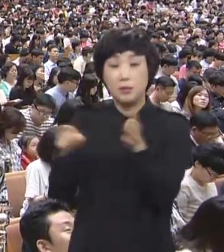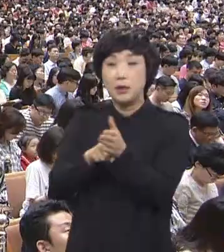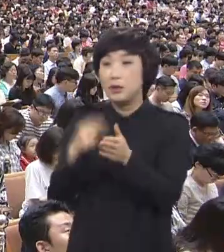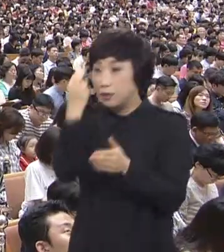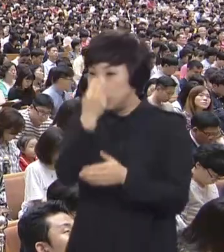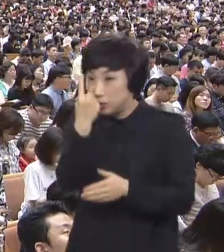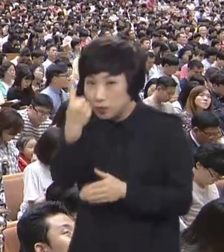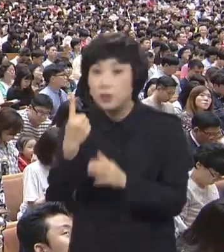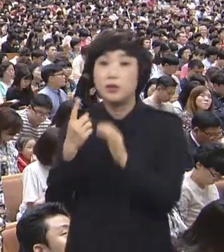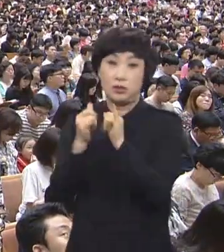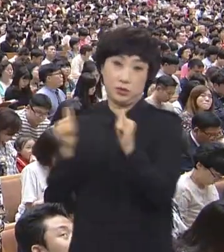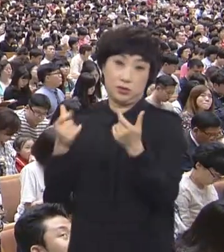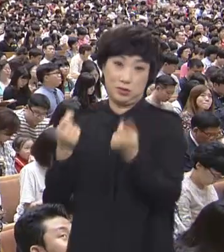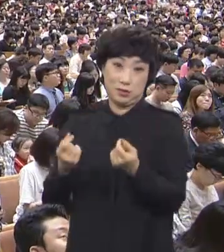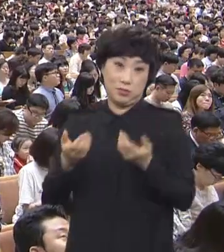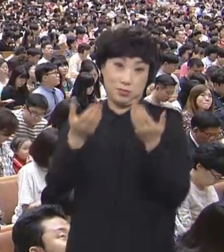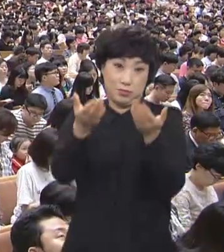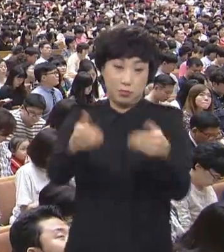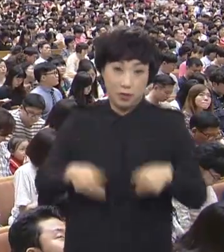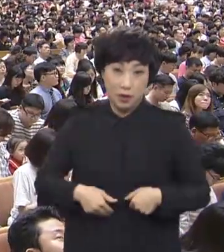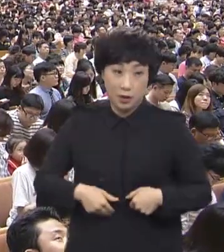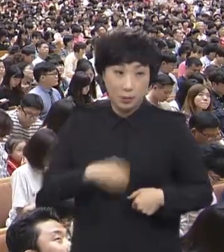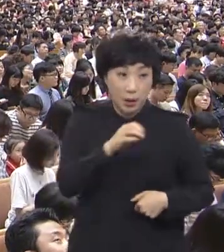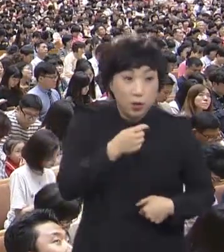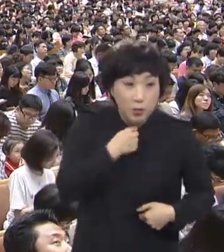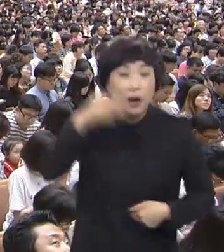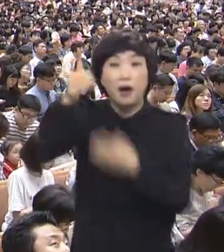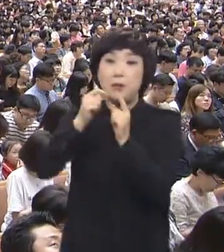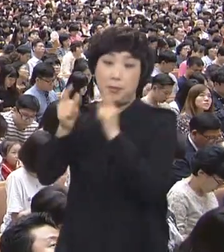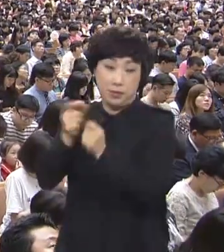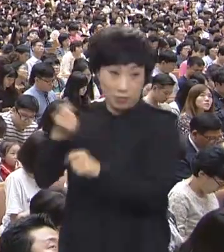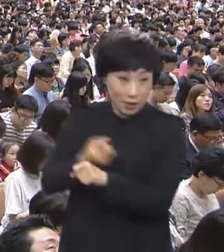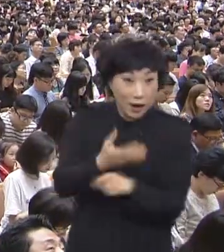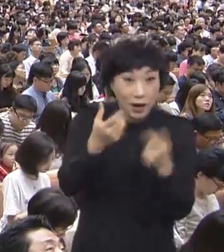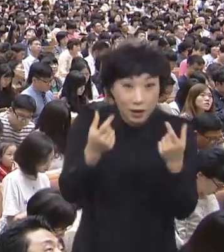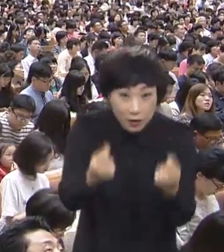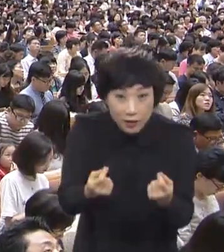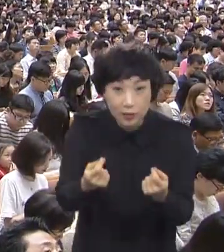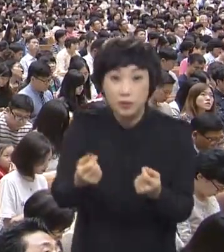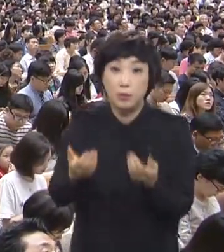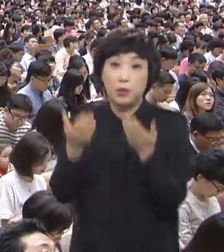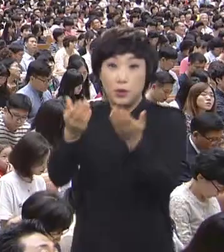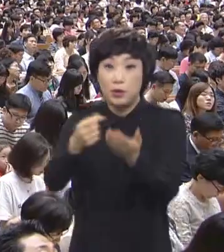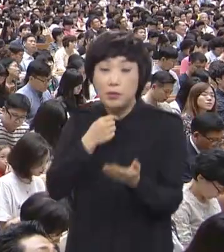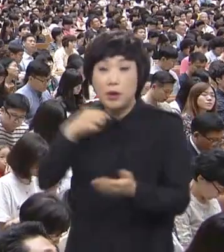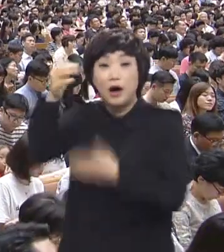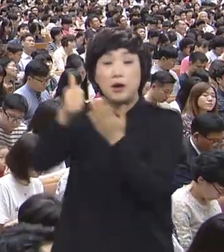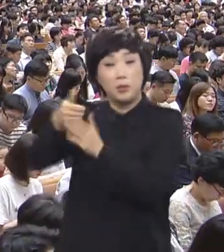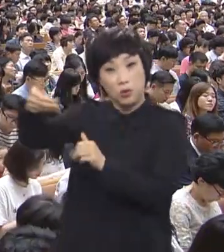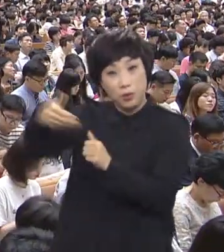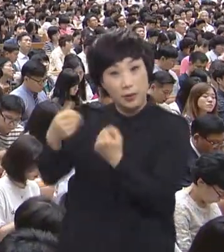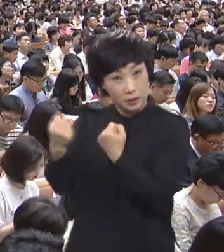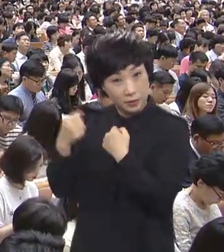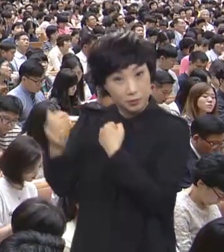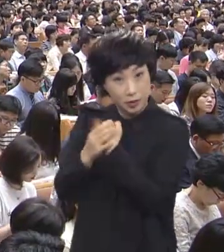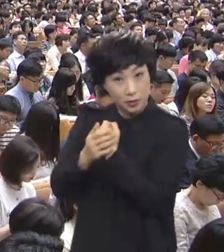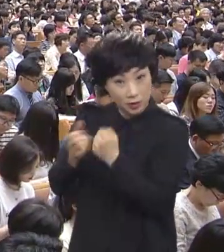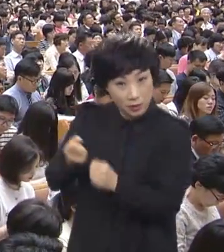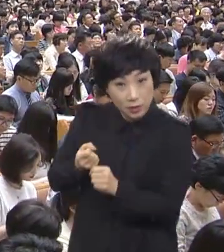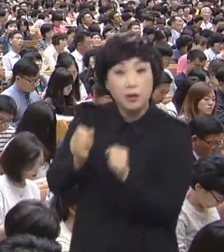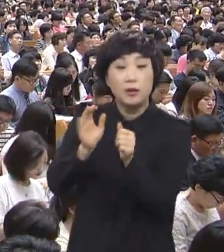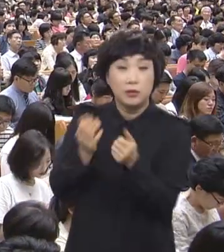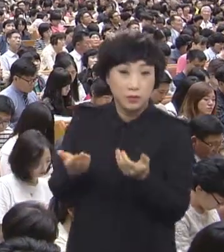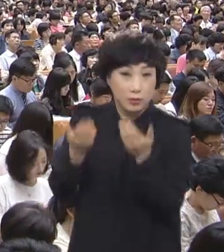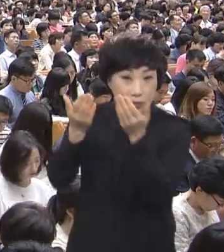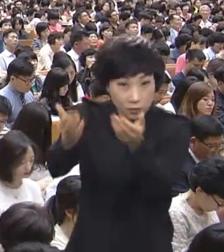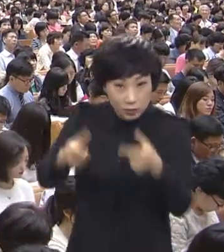봉사하라 만일 누가 말하려면 하나님의 말씀을 하는 것 같이 하고 누가 봉사하려면 하나님의 공급하시는 힘으로 하는 것 같이